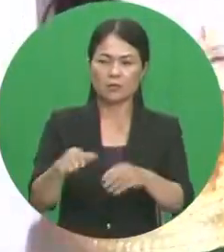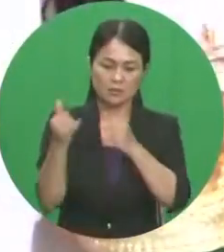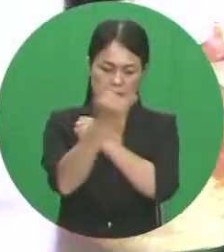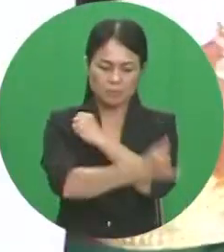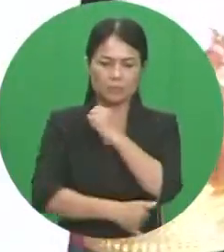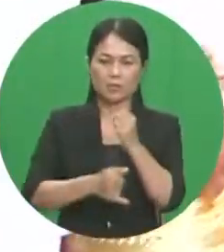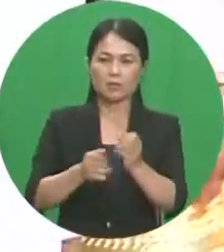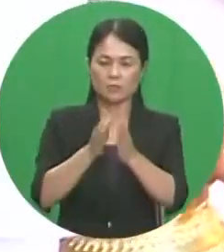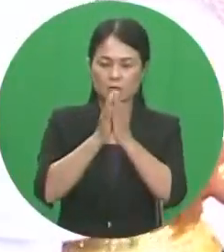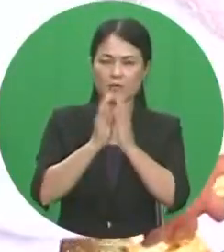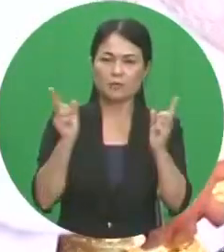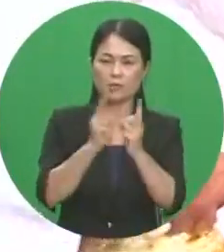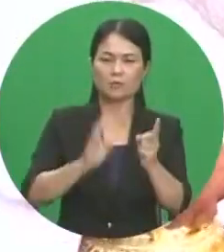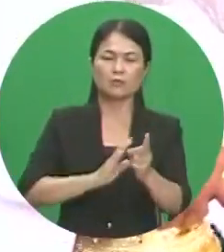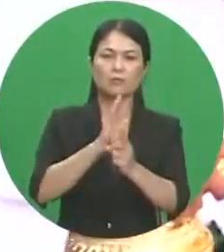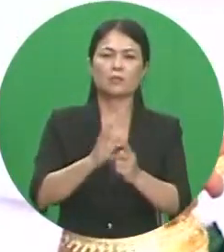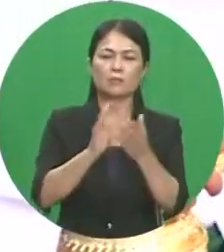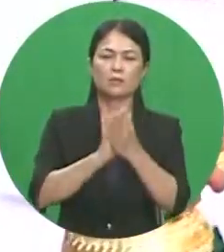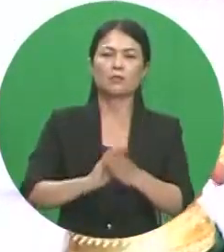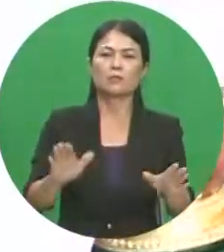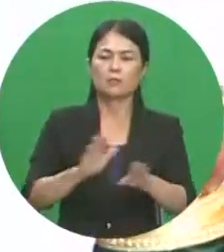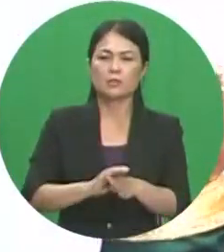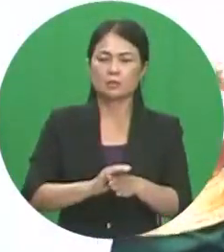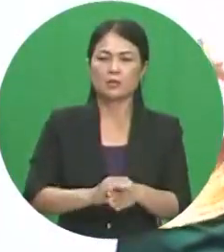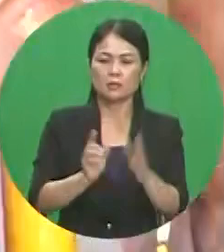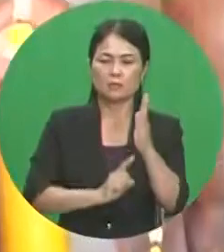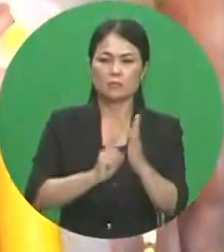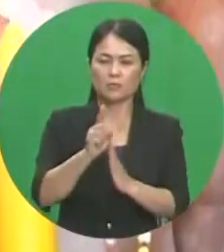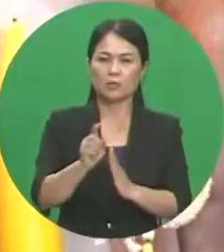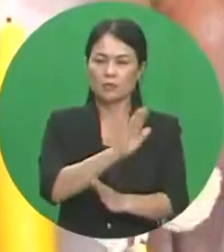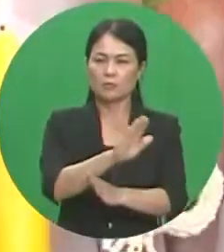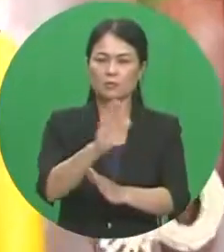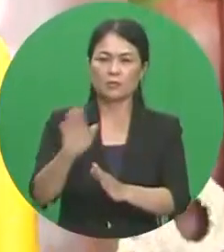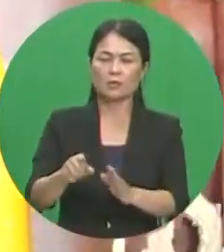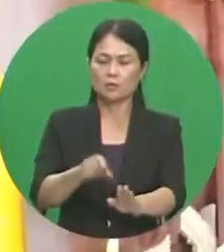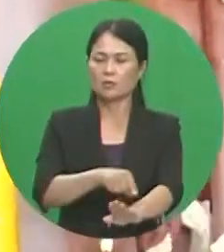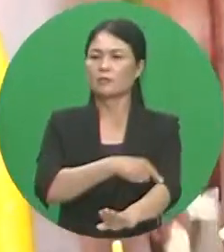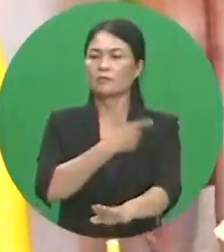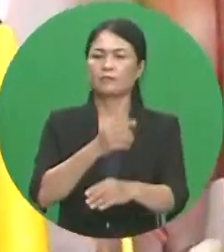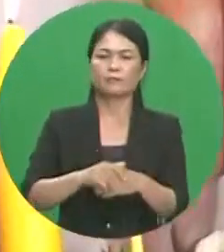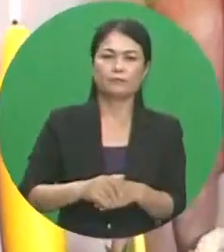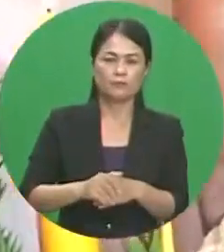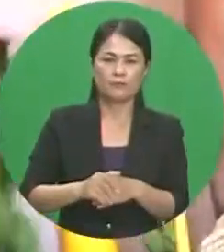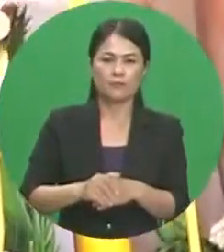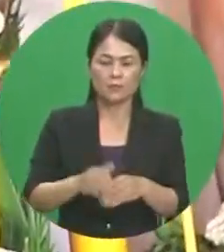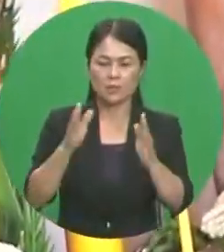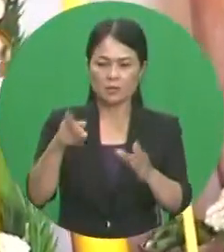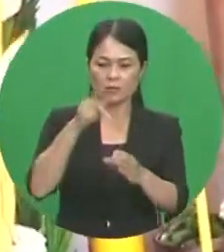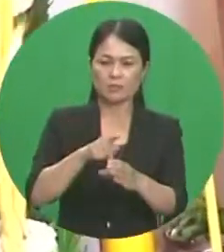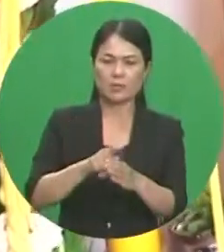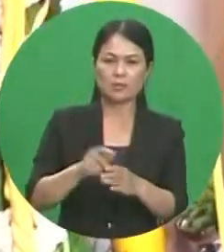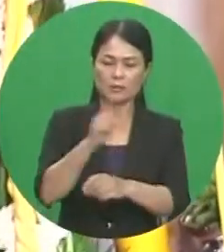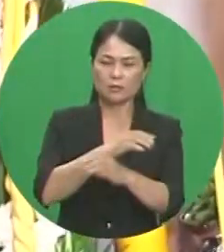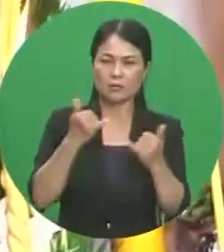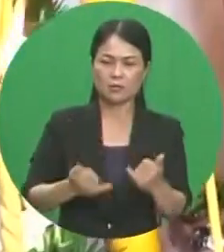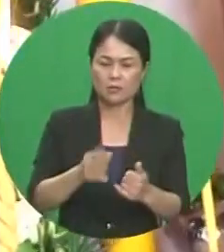tế, xôm ao chuộc ta sẽ kể đầy sọc xong tập hiếp, nâng sẽ kể đầy châm rán cực cực nế chế riêng rồi hốt. Xâm rạp mình nhạc châu rùm khăn ông